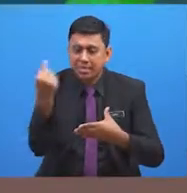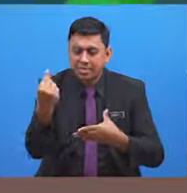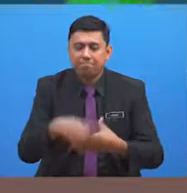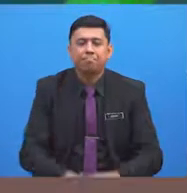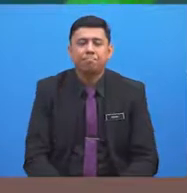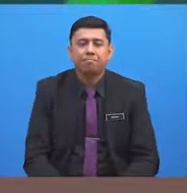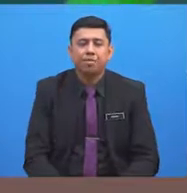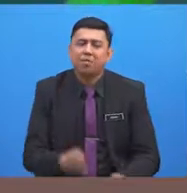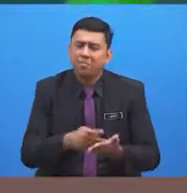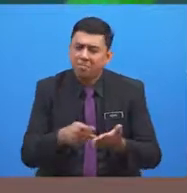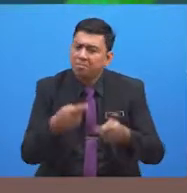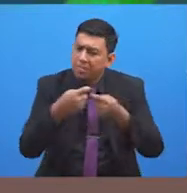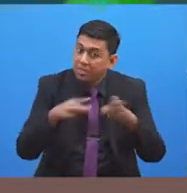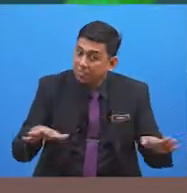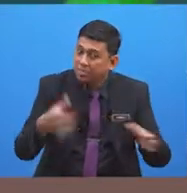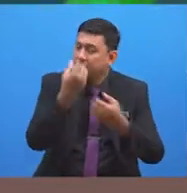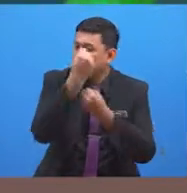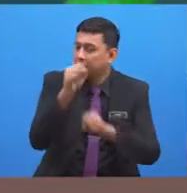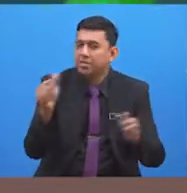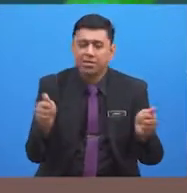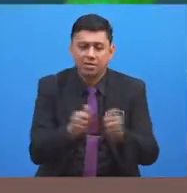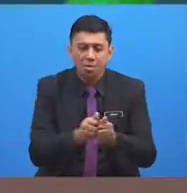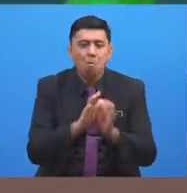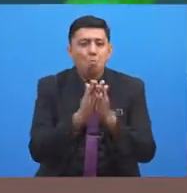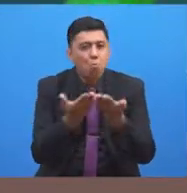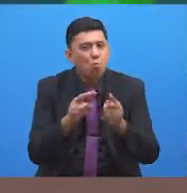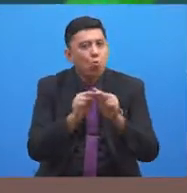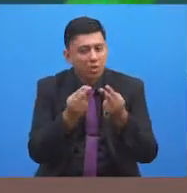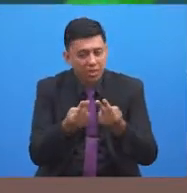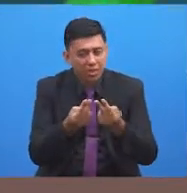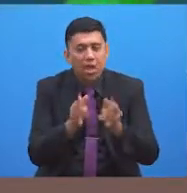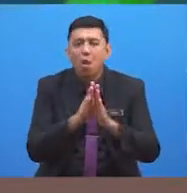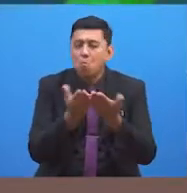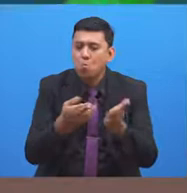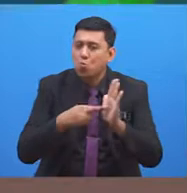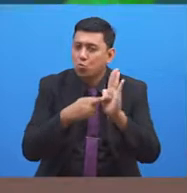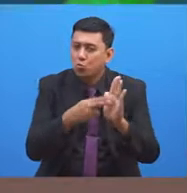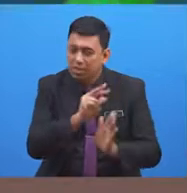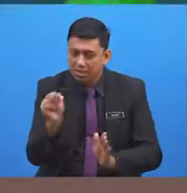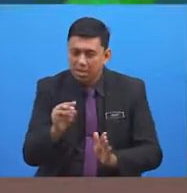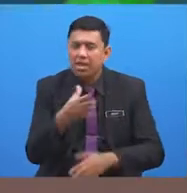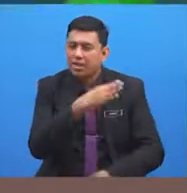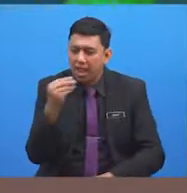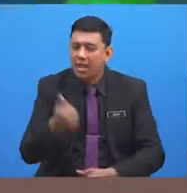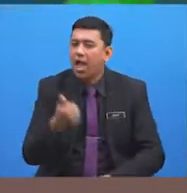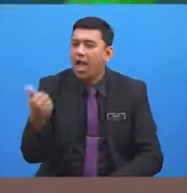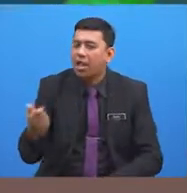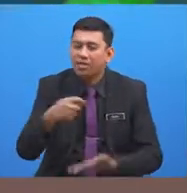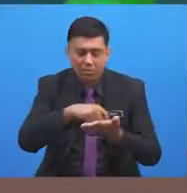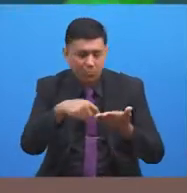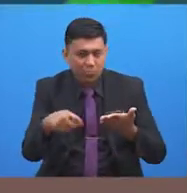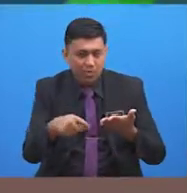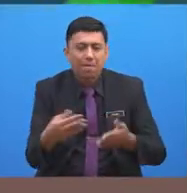Sekiranya pelajar-pelajar telah bersedia dengan buku nota, buku rujukan dan alat tulis, mari